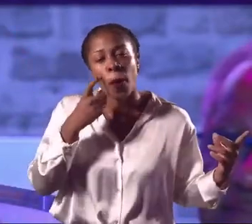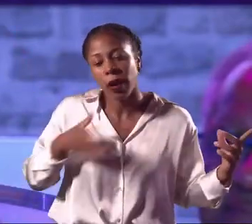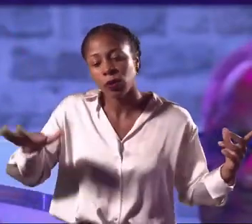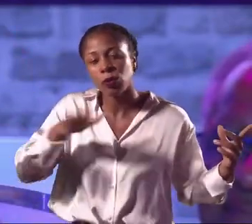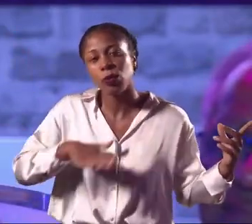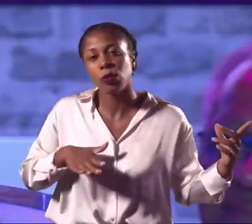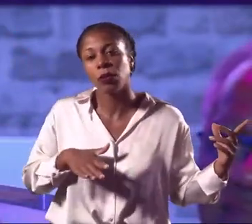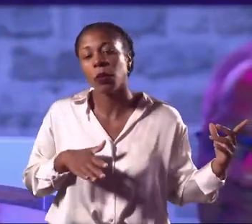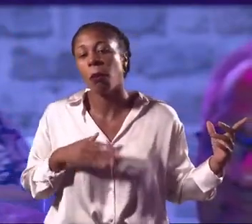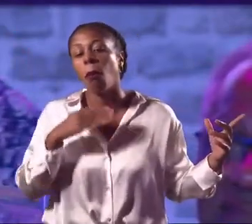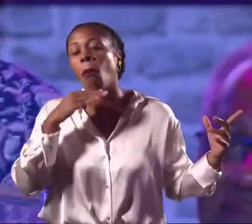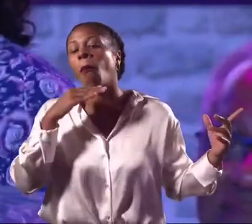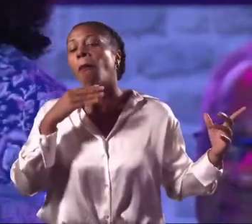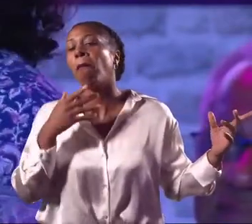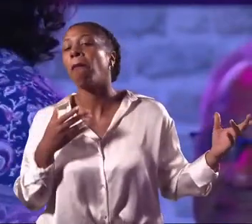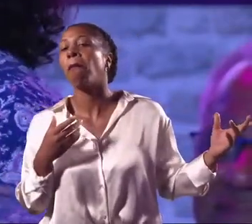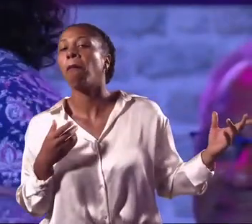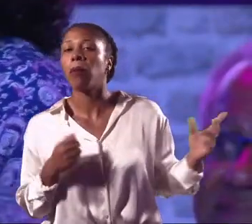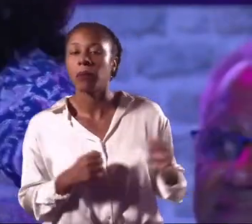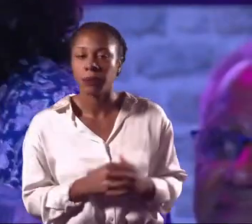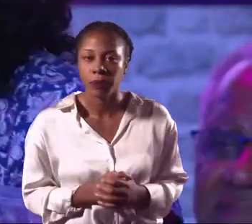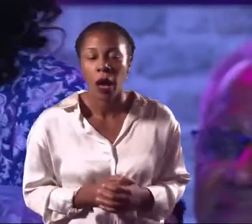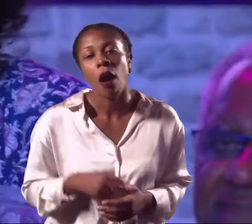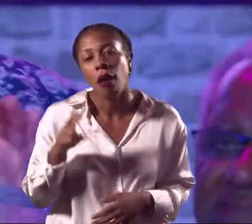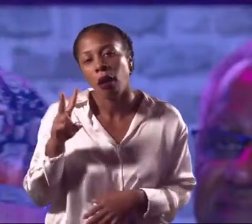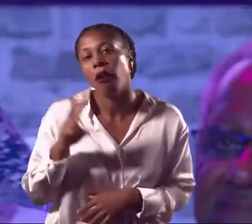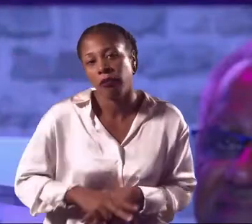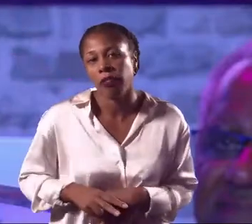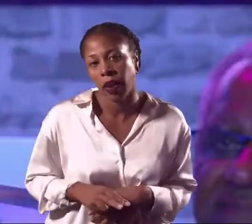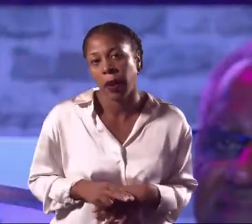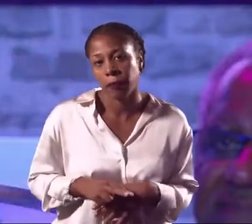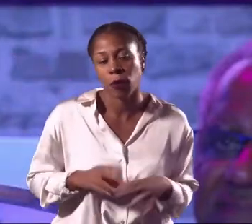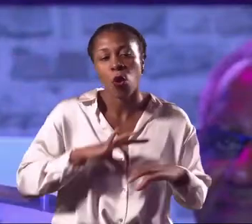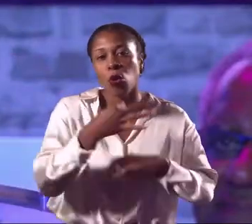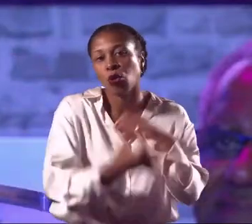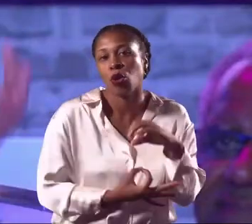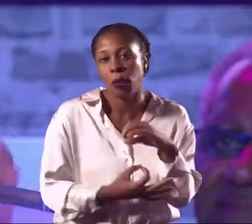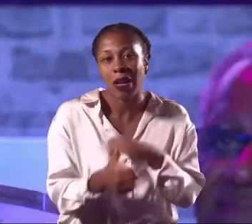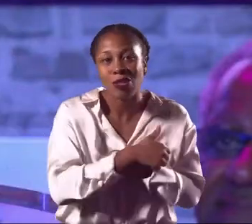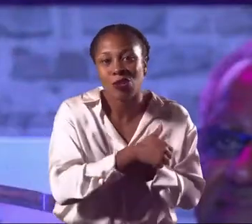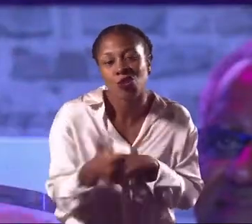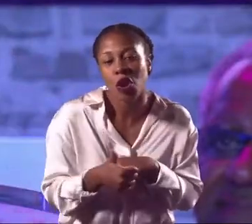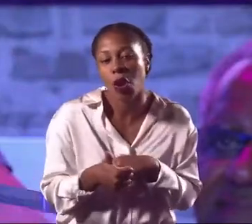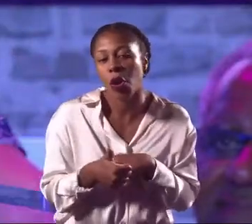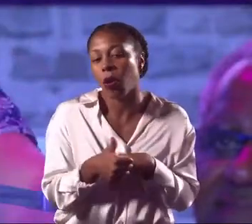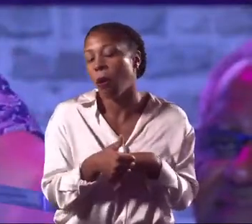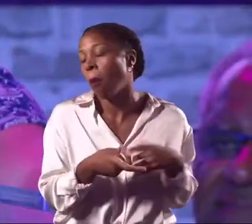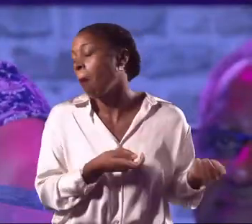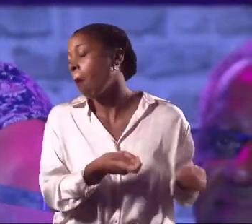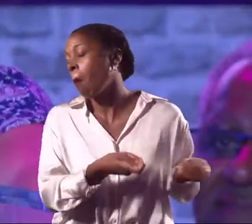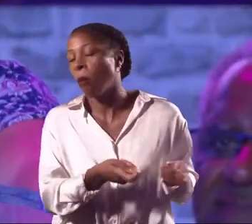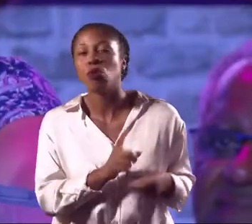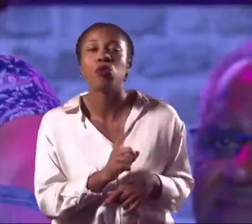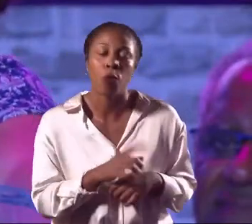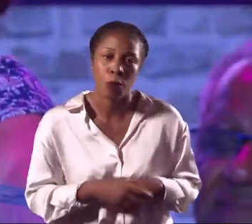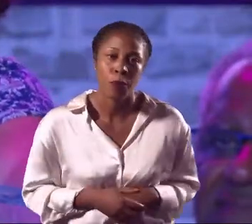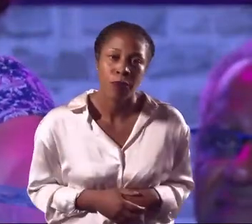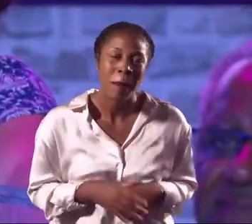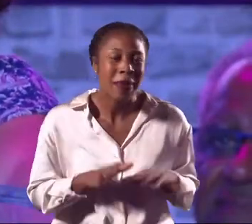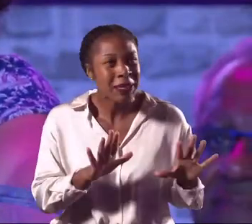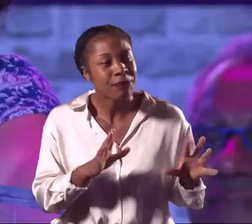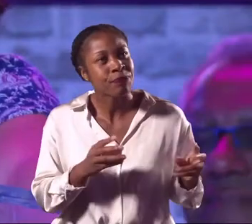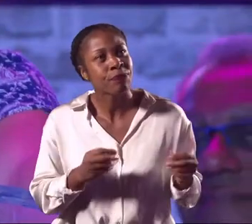qui pointe. Alors, c'est vrai que les outre-mer ne sont pas les seules victimes du mépris, mais il y a quelque chose de très spécifique.